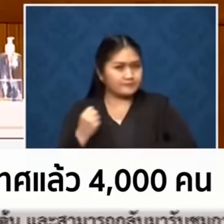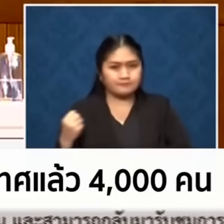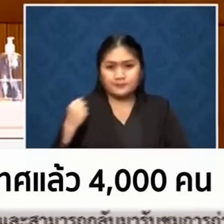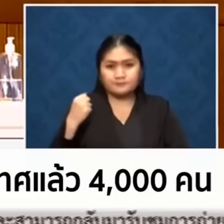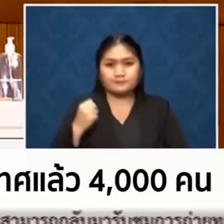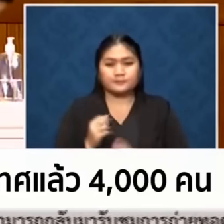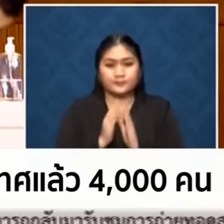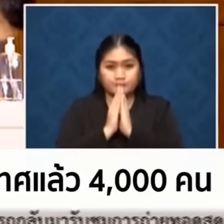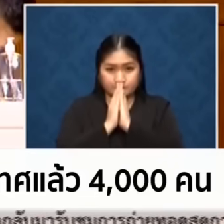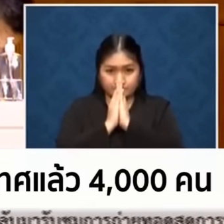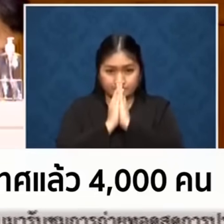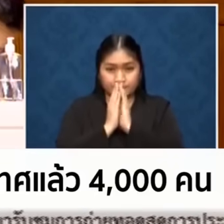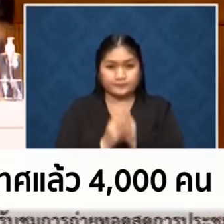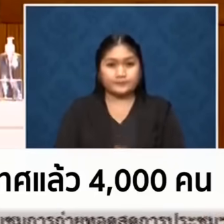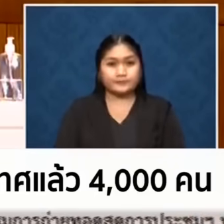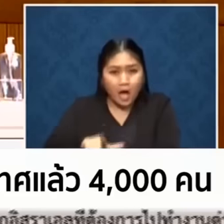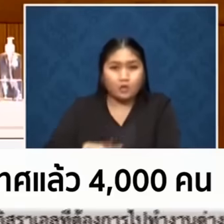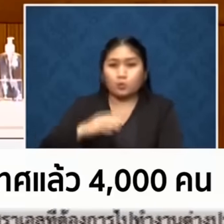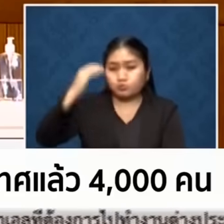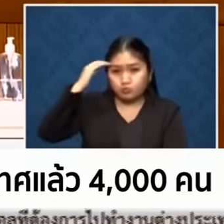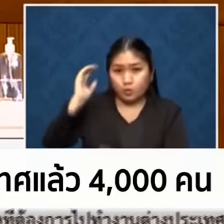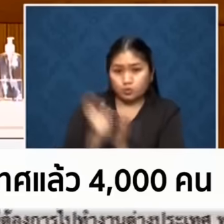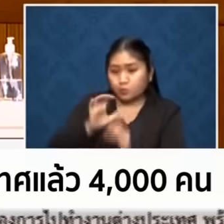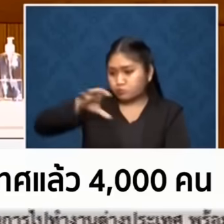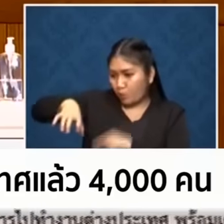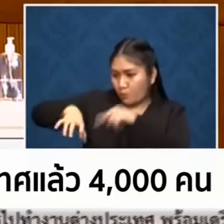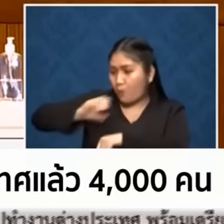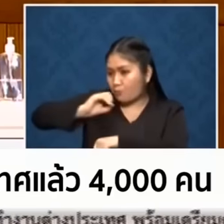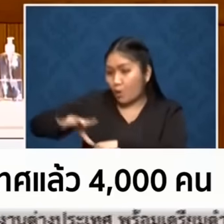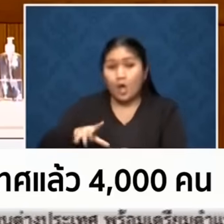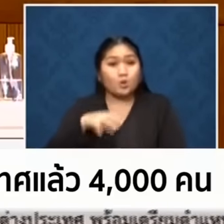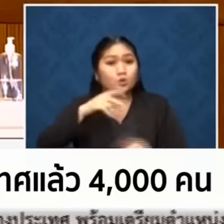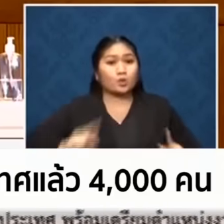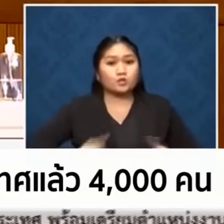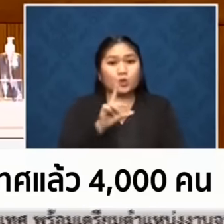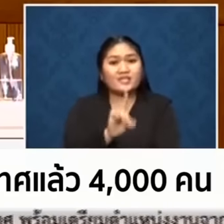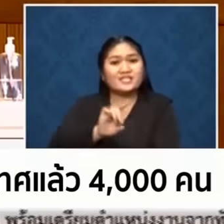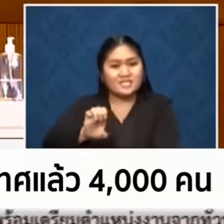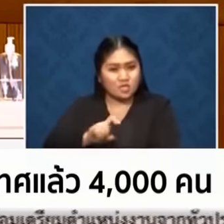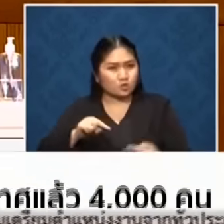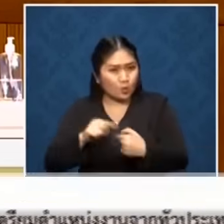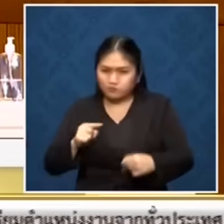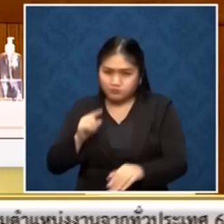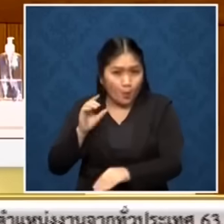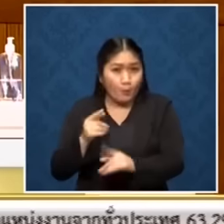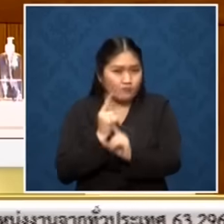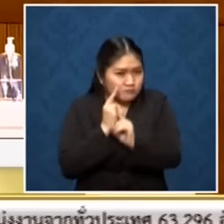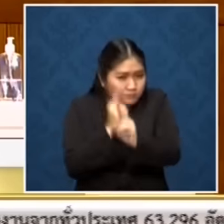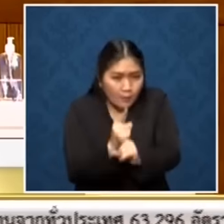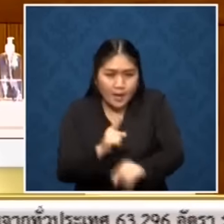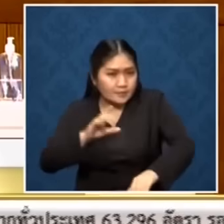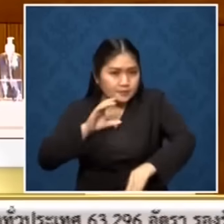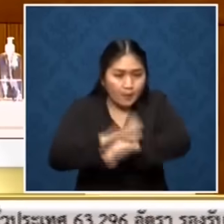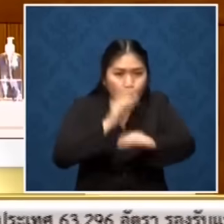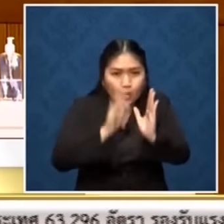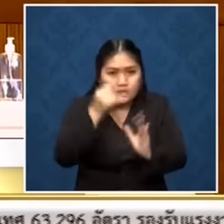ก็ถือโอกาสได้ชี้แจงในสภาให้ประชาชนทั่วทั้งประเทศได้รับทราบกันโดยทั่วกันจากนั้นนายกรัฐมนตรีก็นั่งลงแล้วก็ไม่รู้เดี๋ยวต้องรอว่าท่านจะ